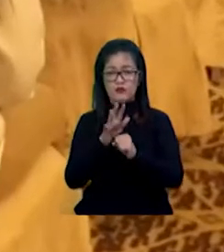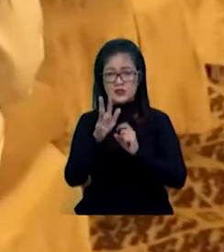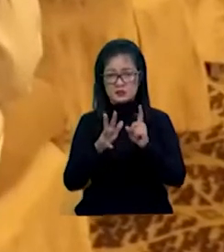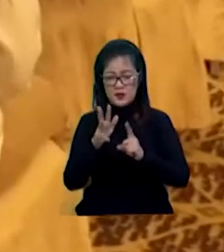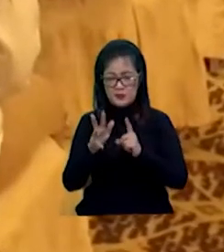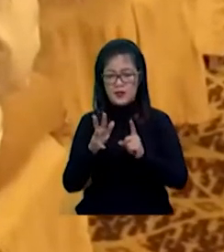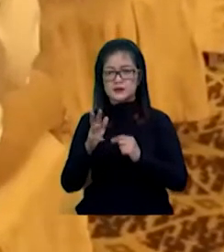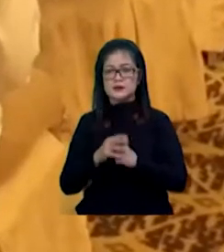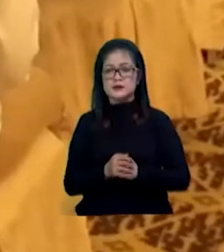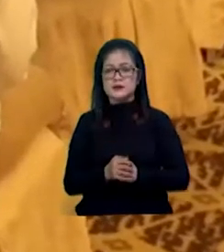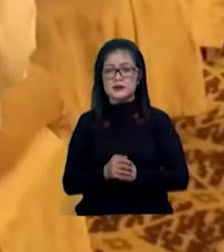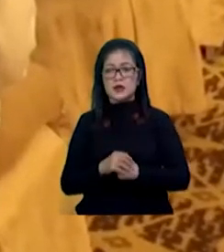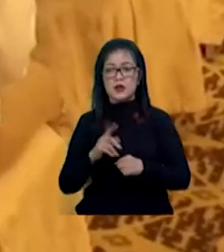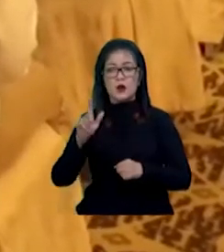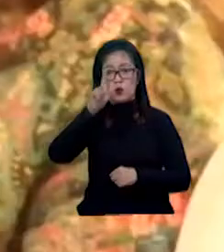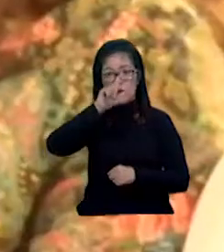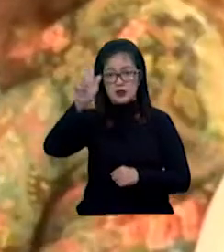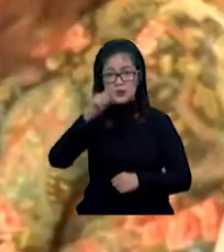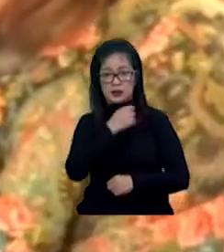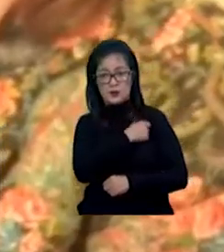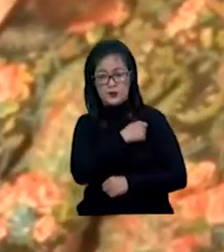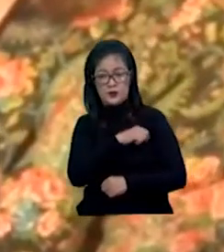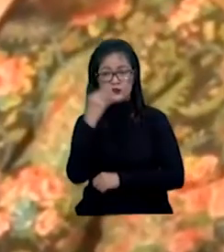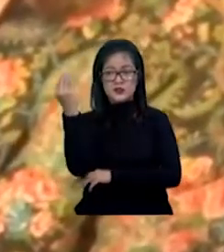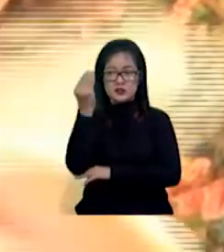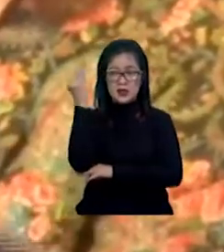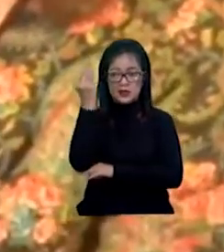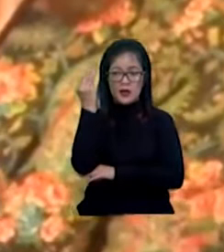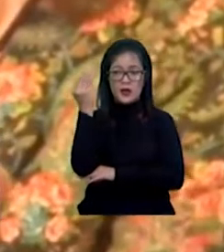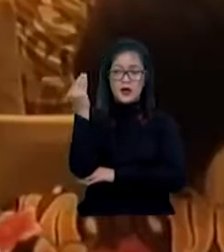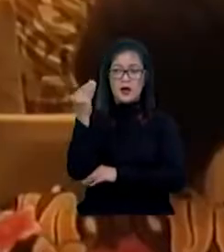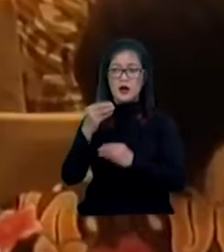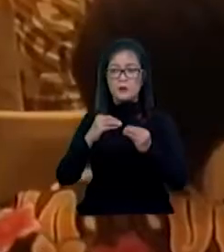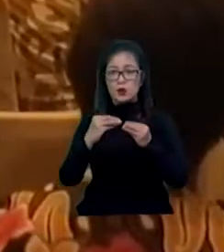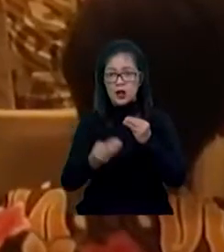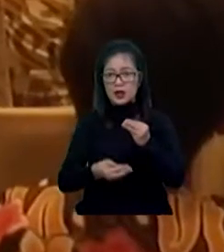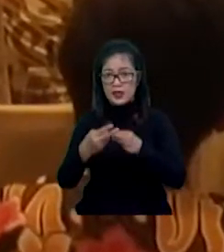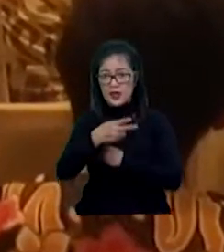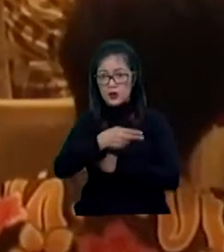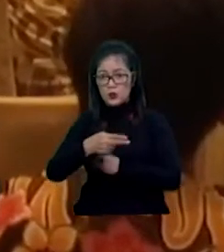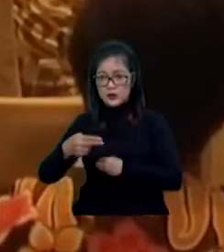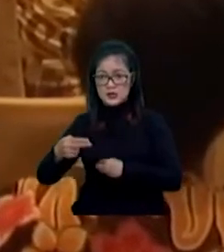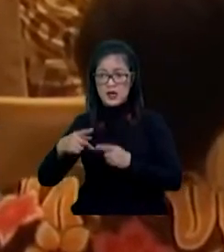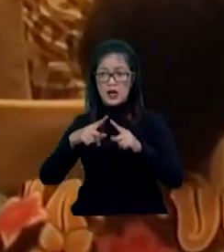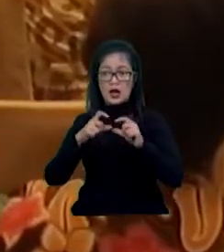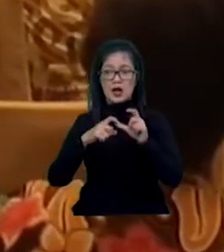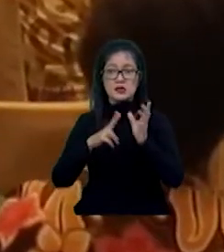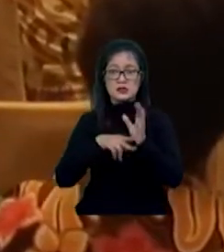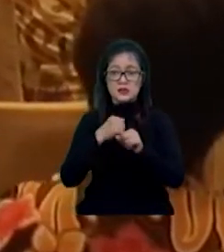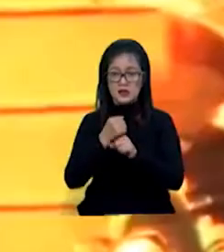Hal ini disampaikan Wakil Menteri Pariwisata dan Ekonomi Kreatif Angela Tanu Sudibyo di hadapan peserta World Tourism Day 2022 di Nusa Dua,